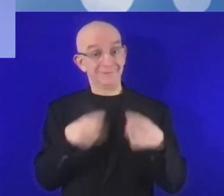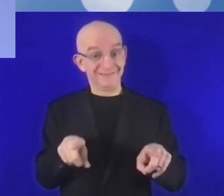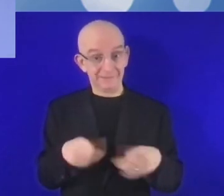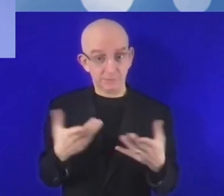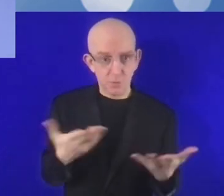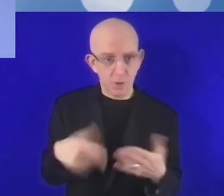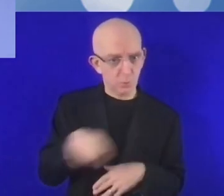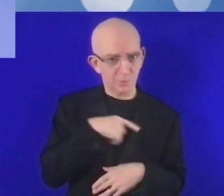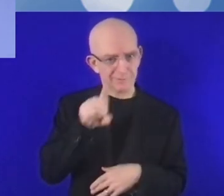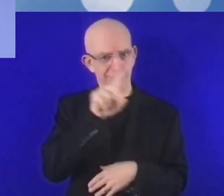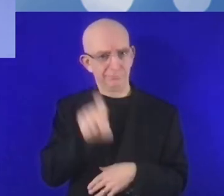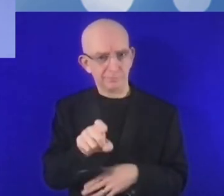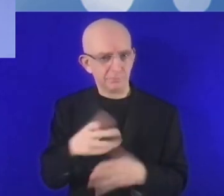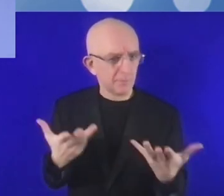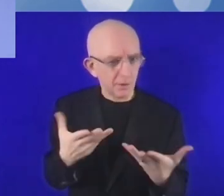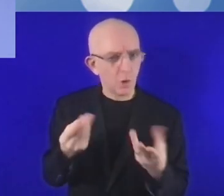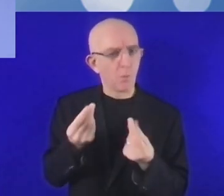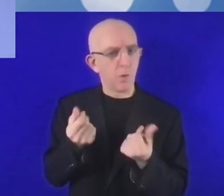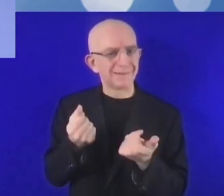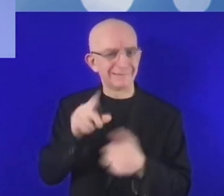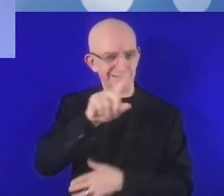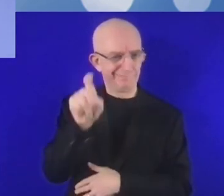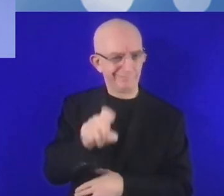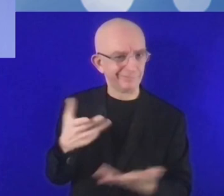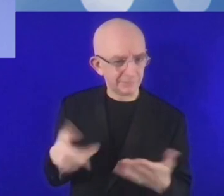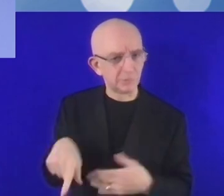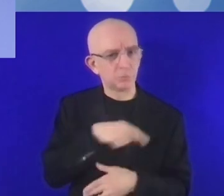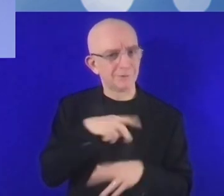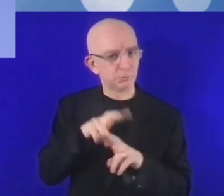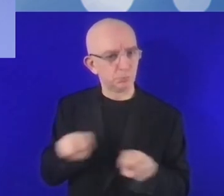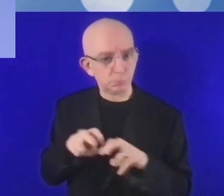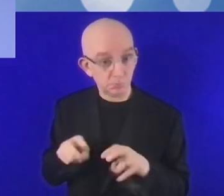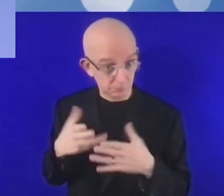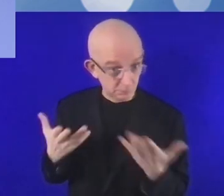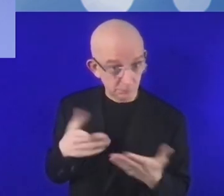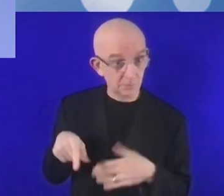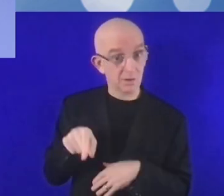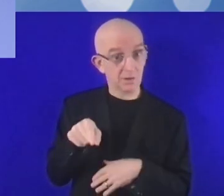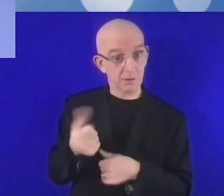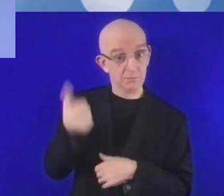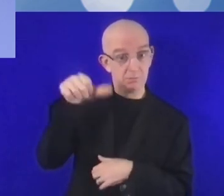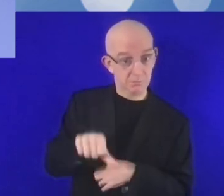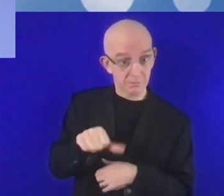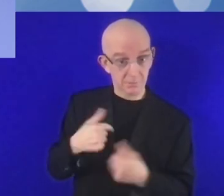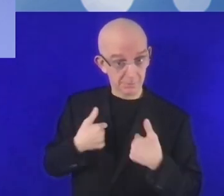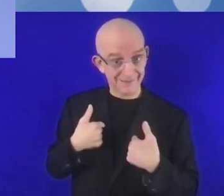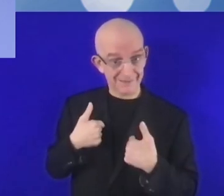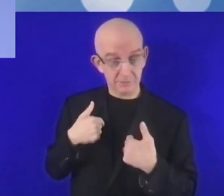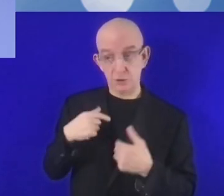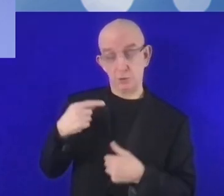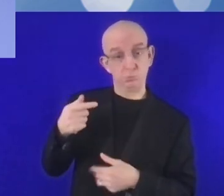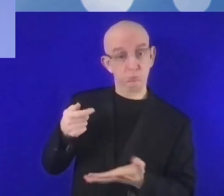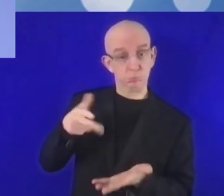качестве? Будем ли мы решать о качестве или искусственный интеллект? Может, наше самочувствие?